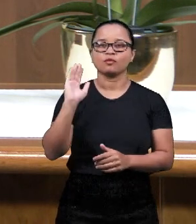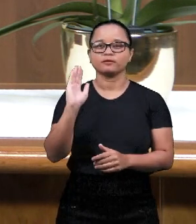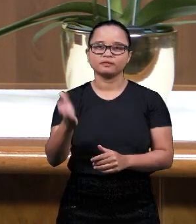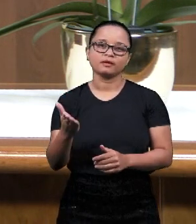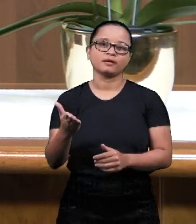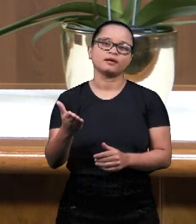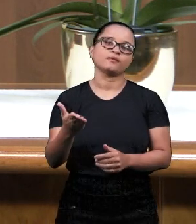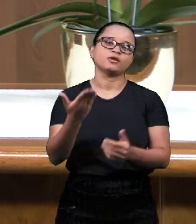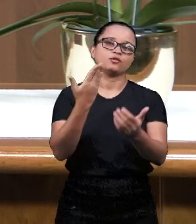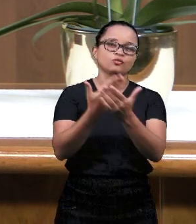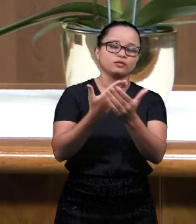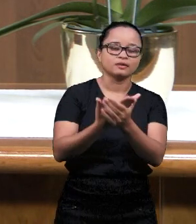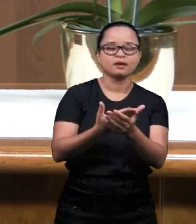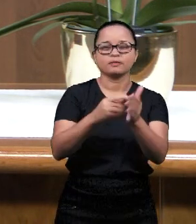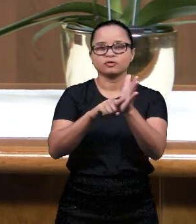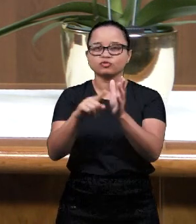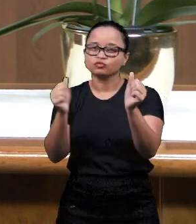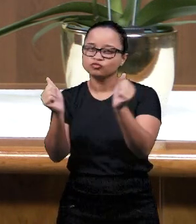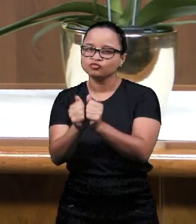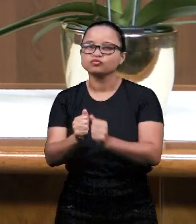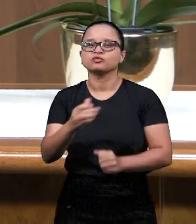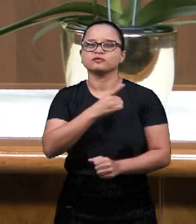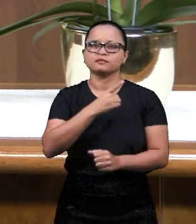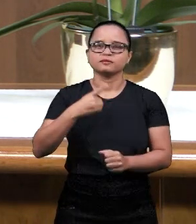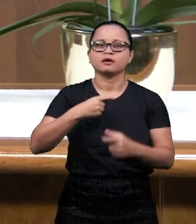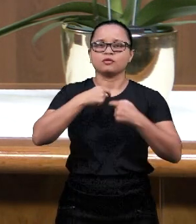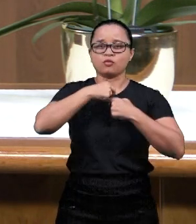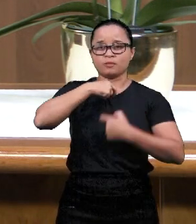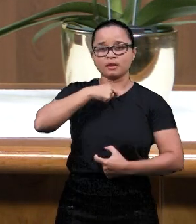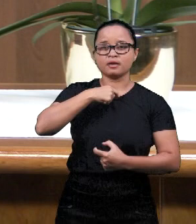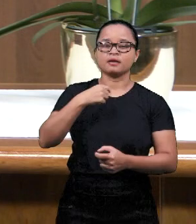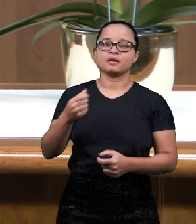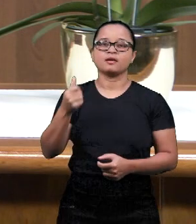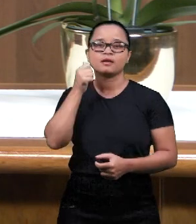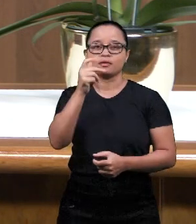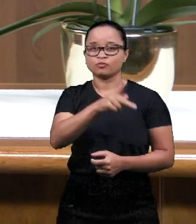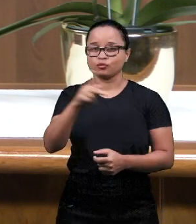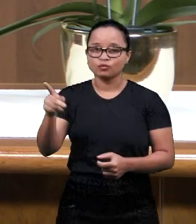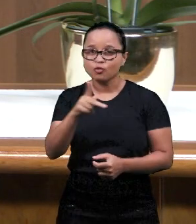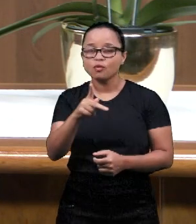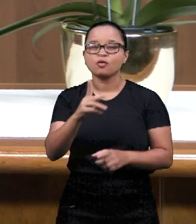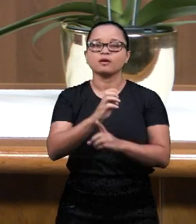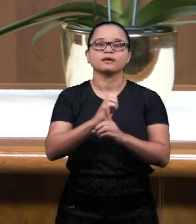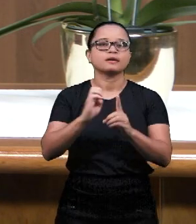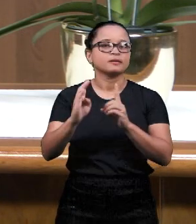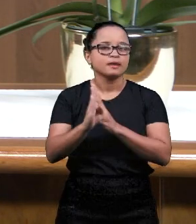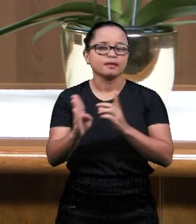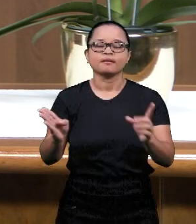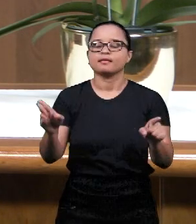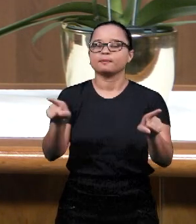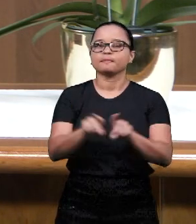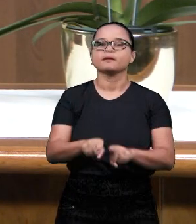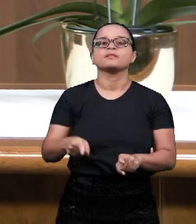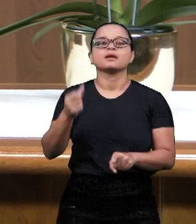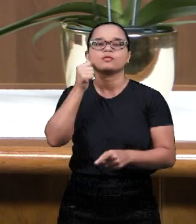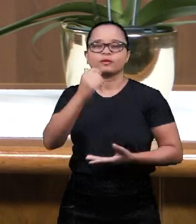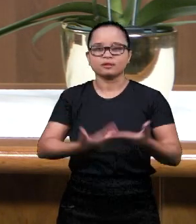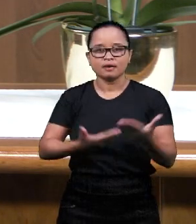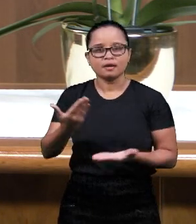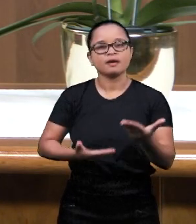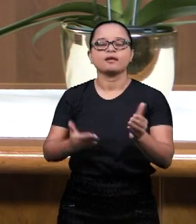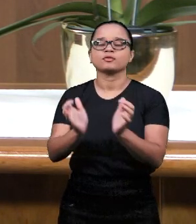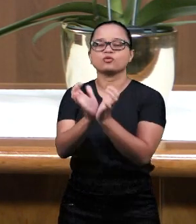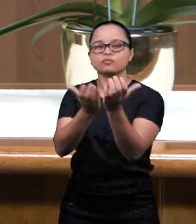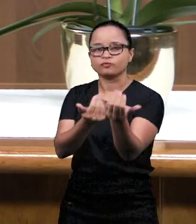diacres, les ouvriers, les professeurs des écoles bibliques dominicales, les professeurs, avec les dames, les jeunes, le long de